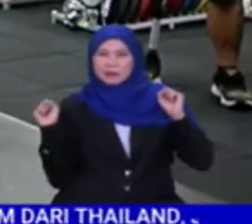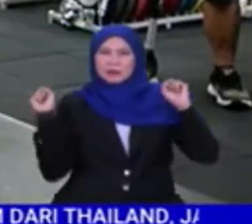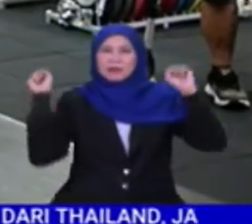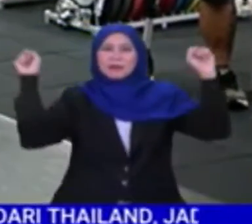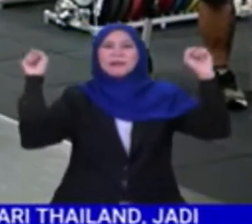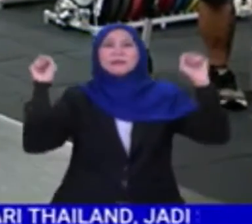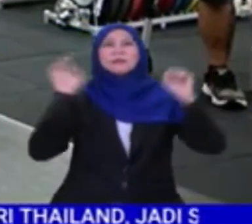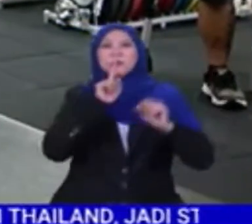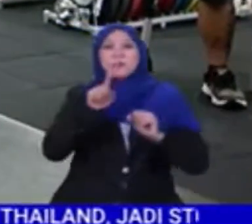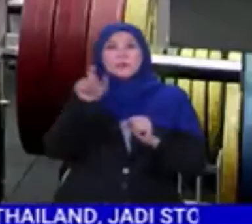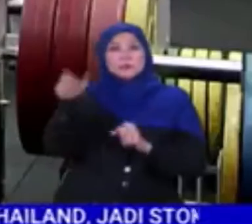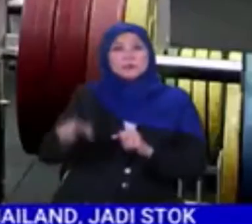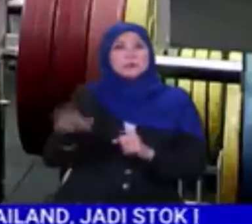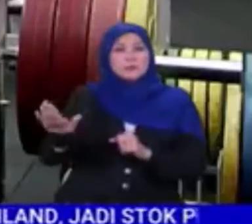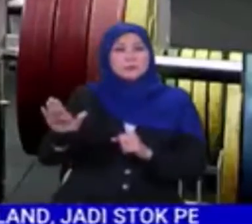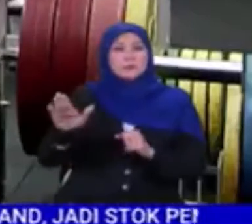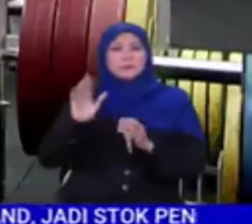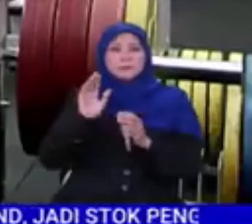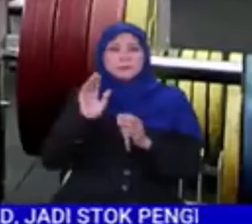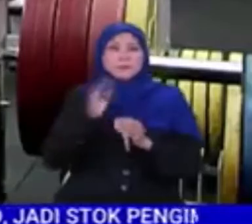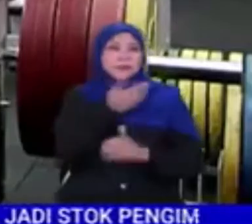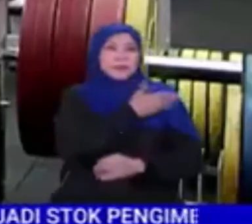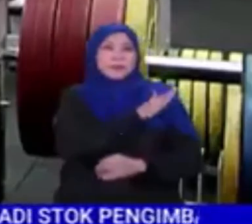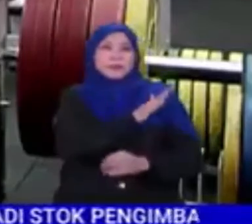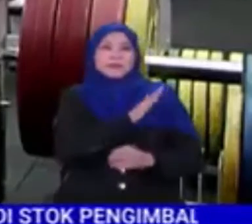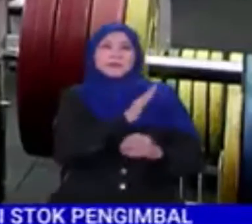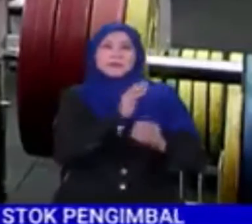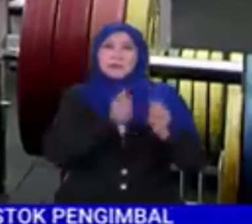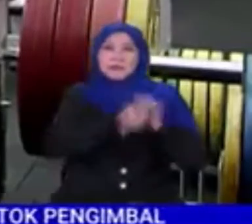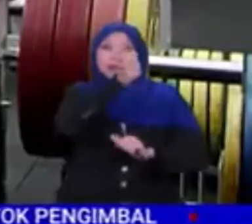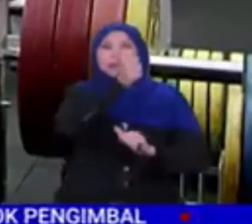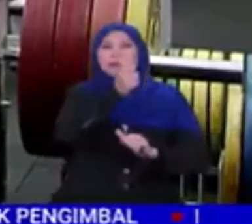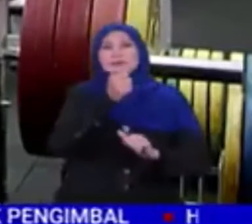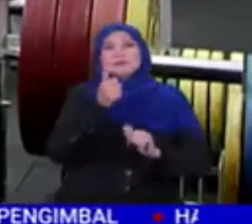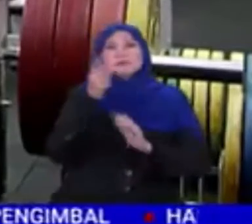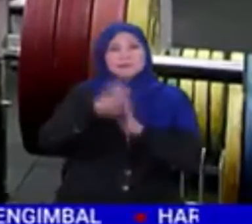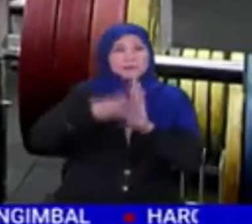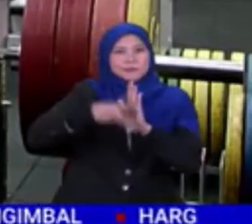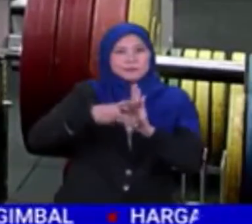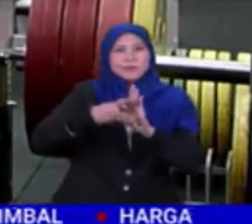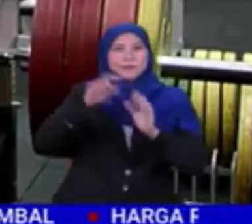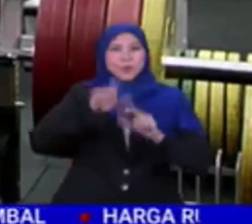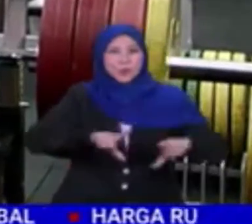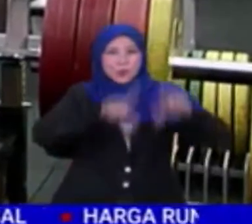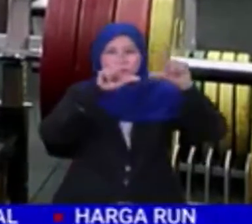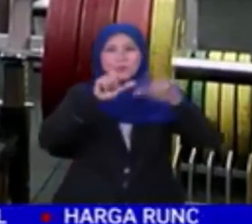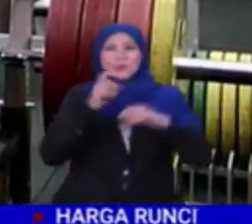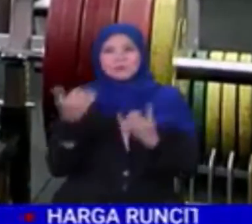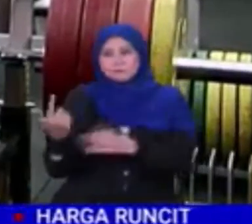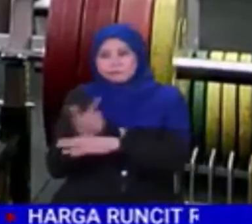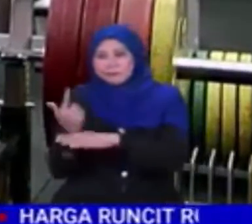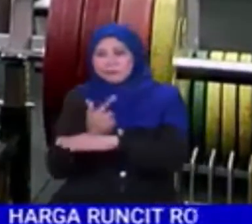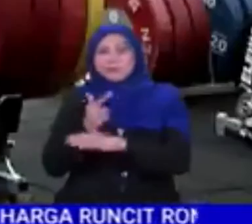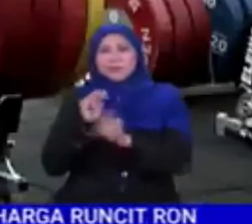pemenang pingat emas Sukan Paralimpik Tokyo ditemui di Kompleks Kecemerlangan Sukan Kampung Pandan